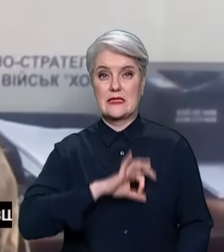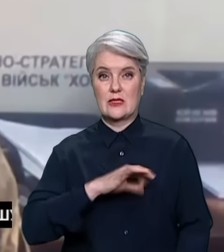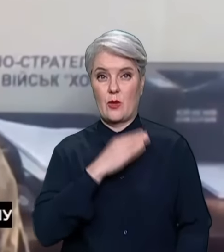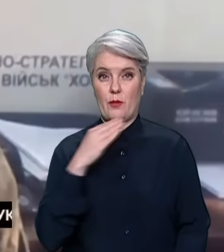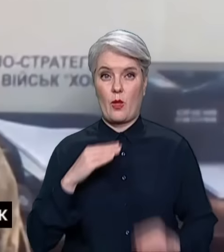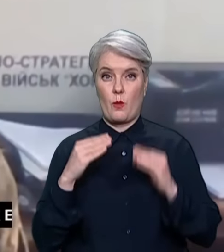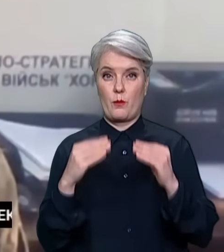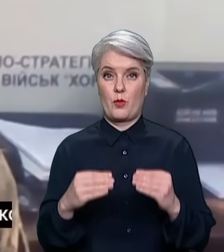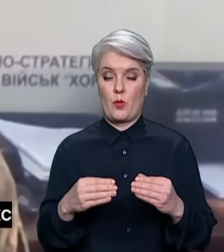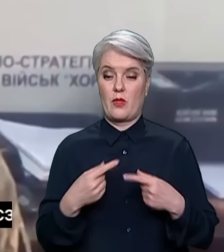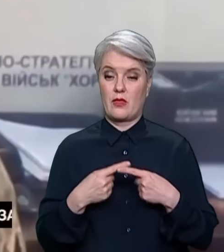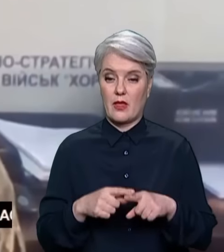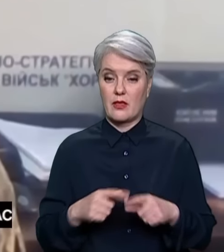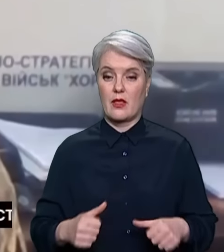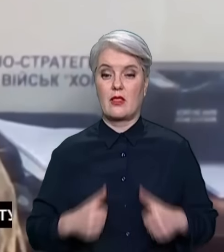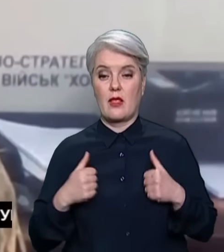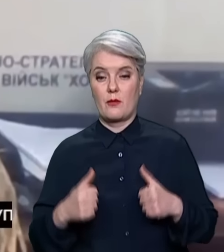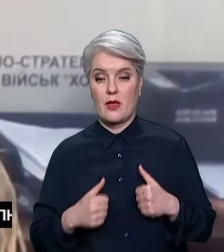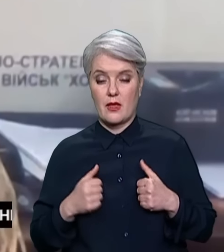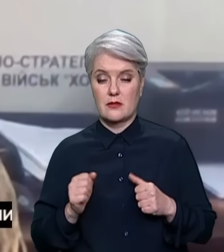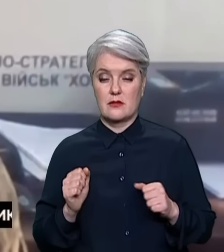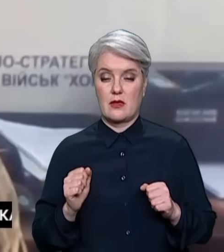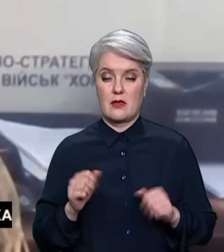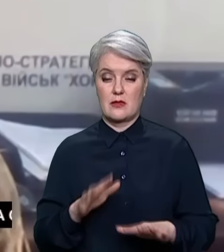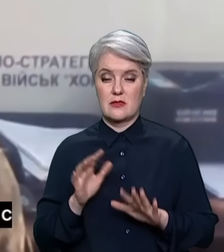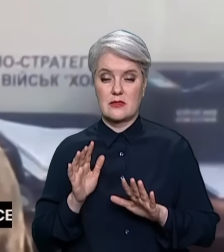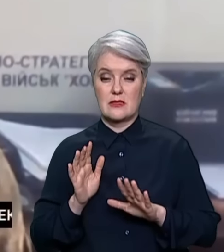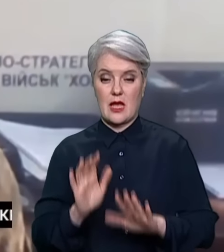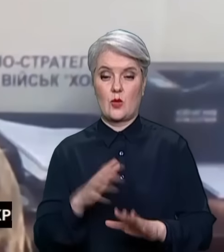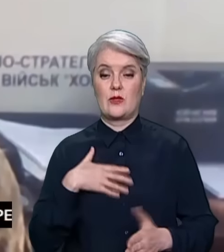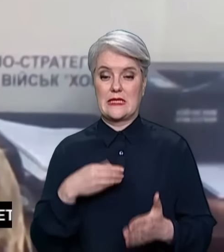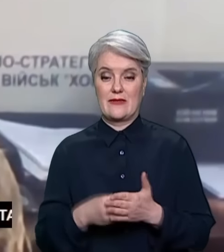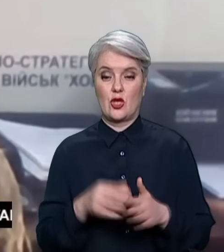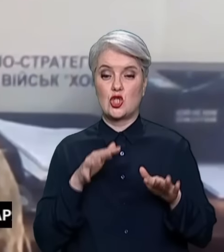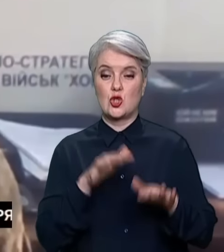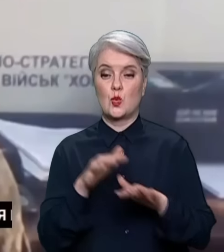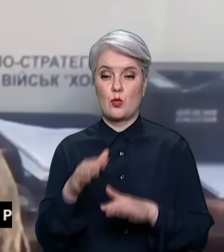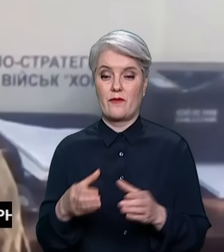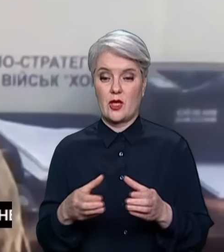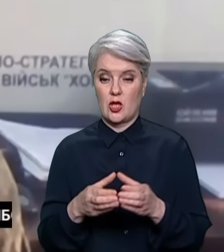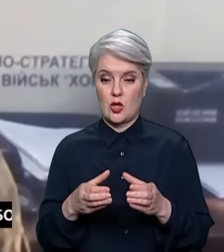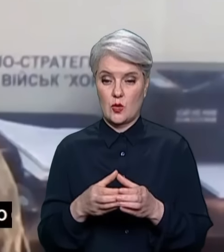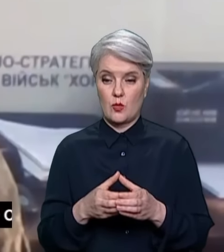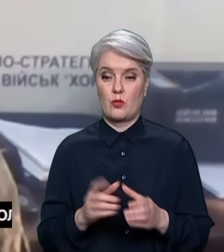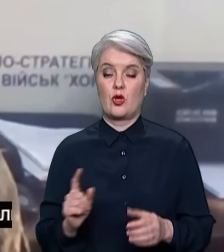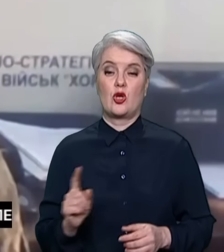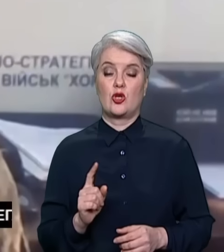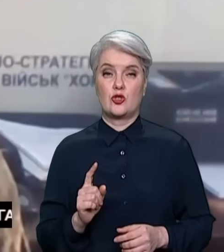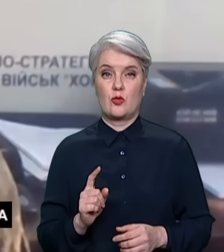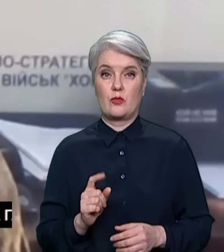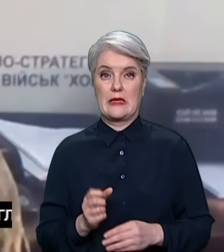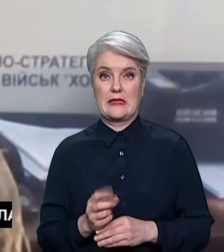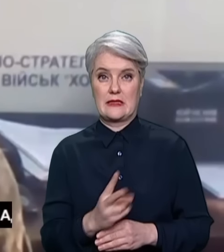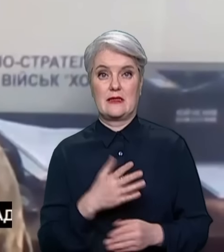кількість бронетехніки і намагається закинути свої штурмові групи для того, щоб вибивати наші сили оборони на